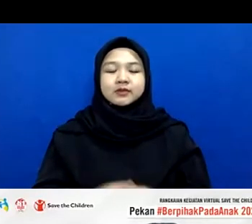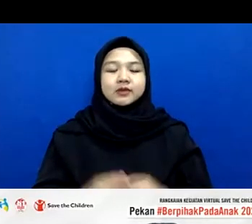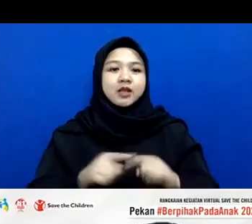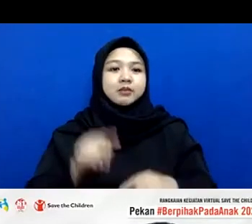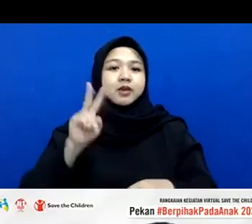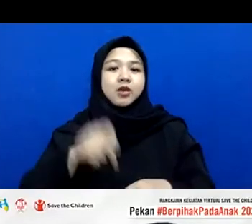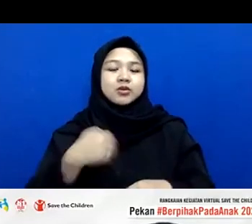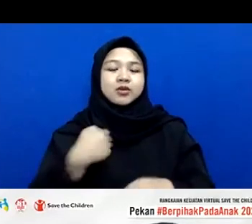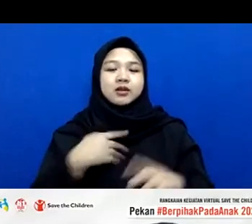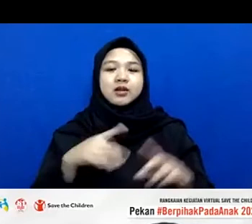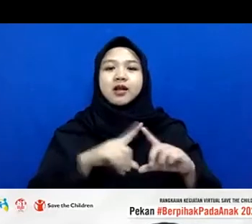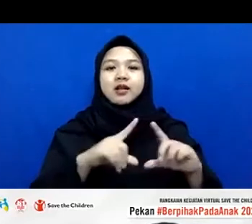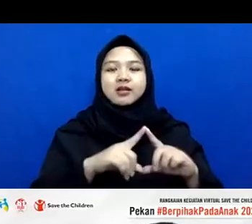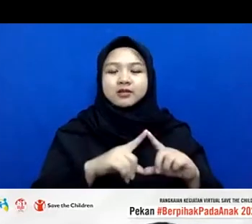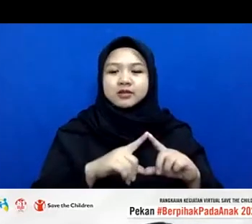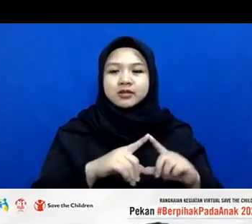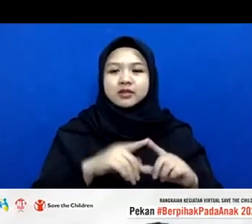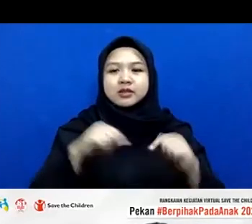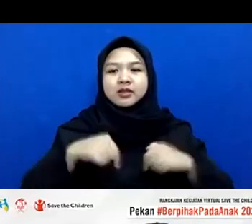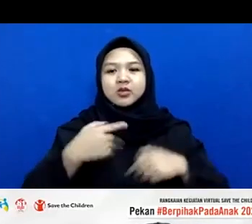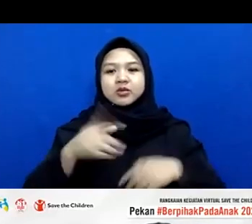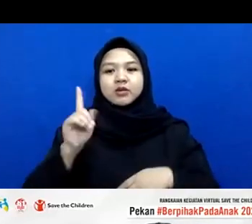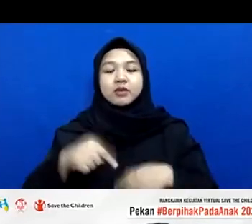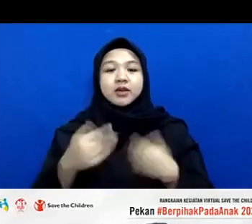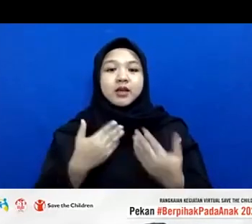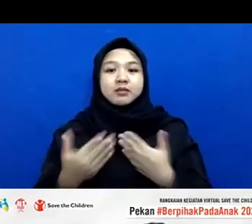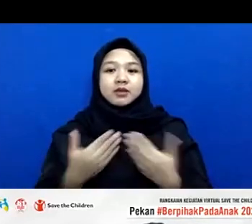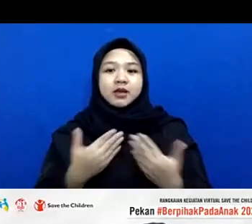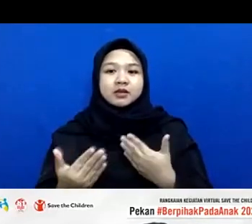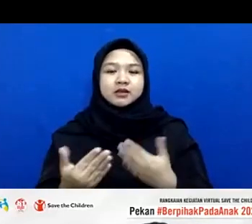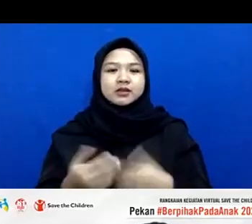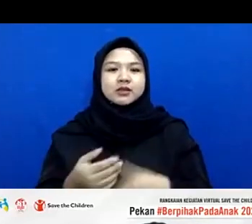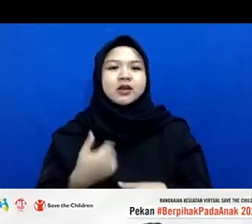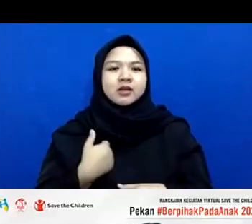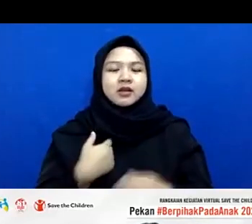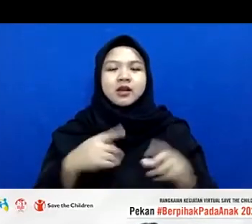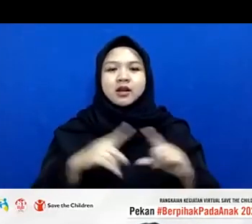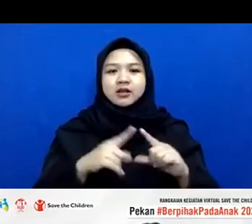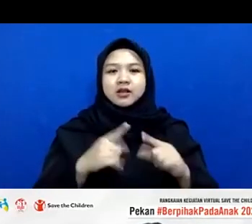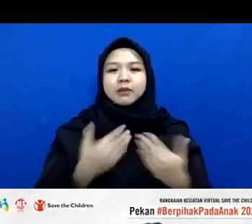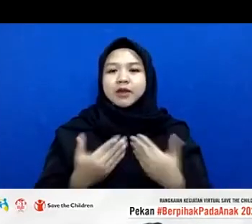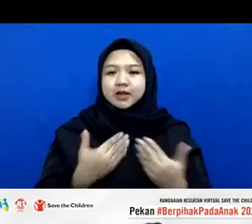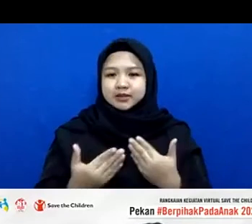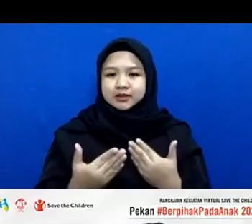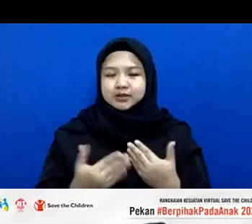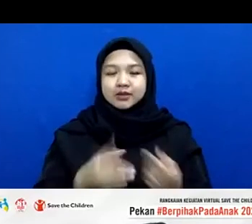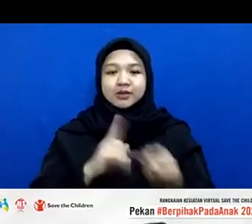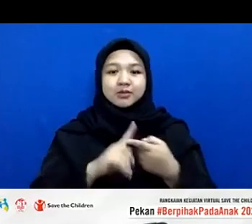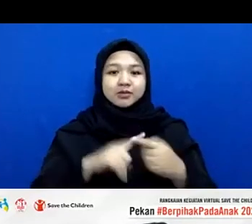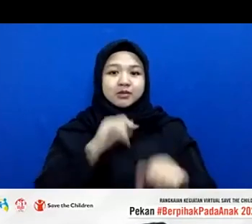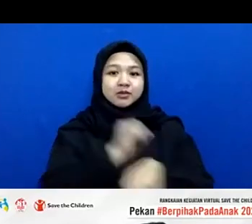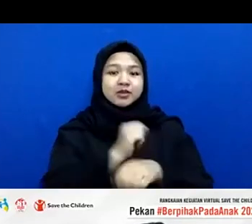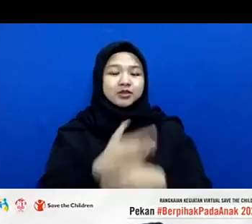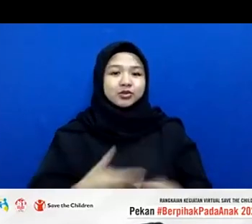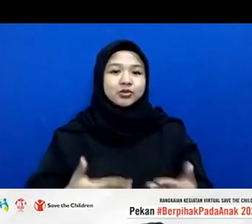tool-nya, ada tool-nya. Kalau sekarang sudah pakai aplikasi, itu ada tool aplikasi. Jadi teman-teman pekerja sosial di Jawa